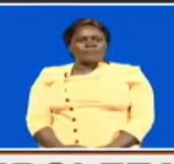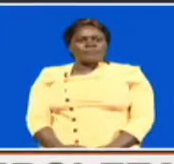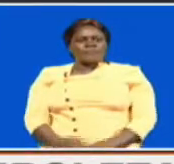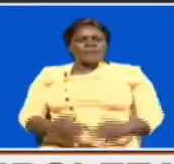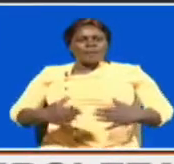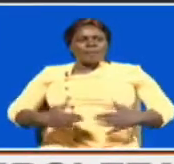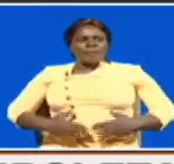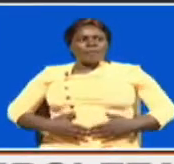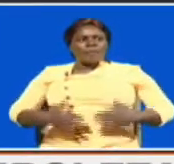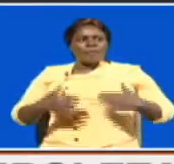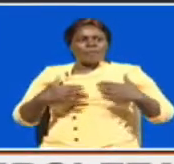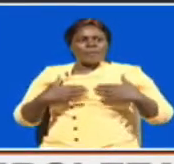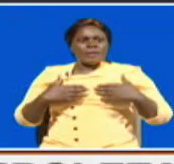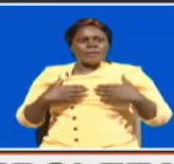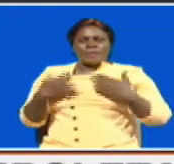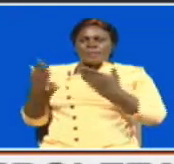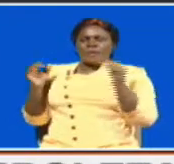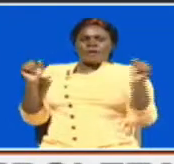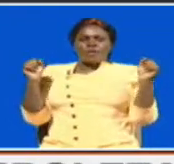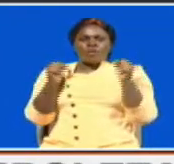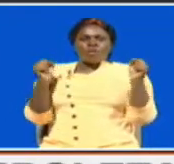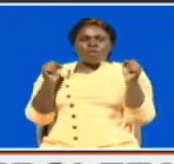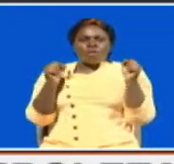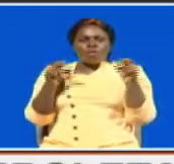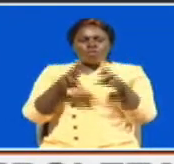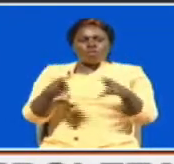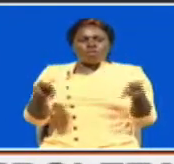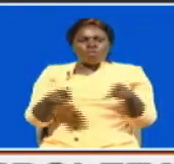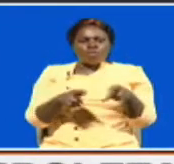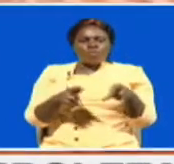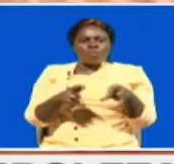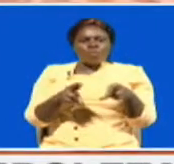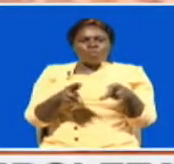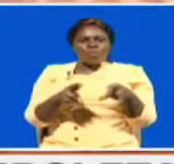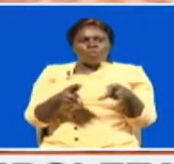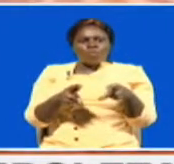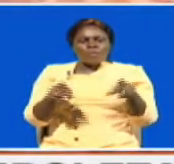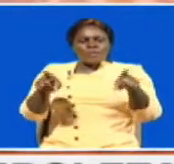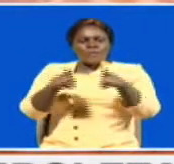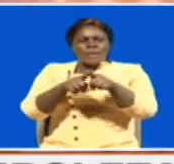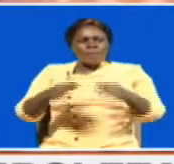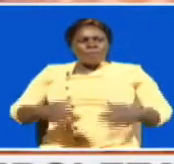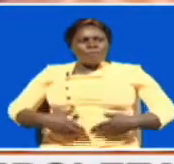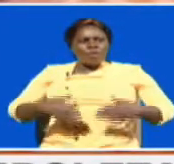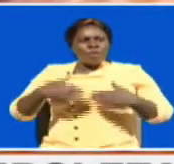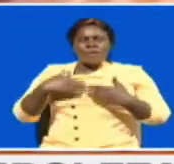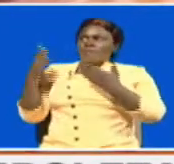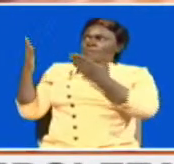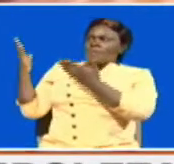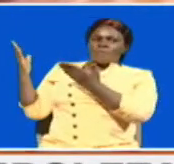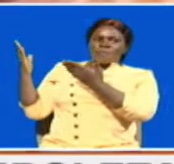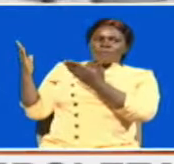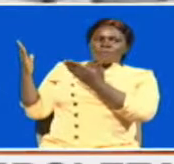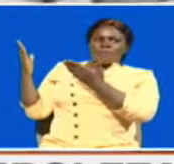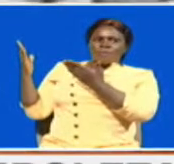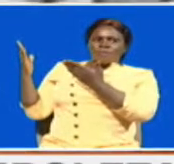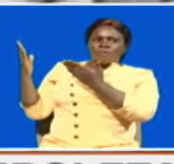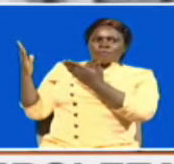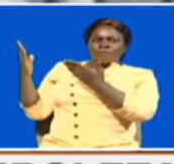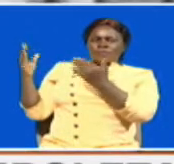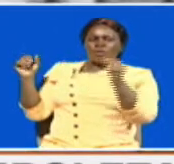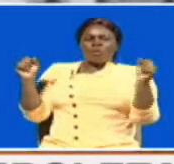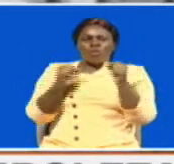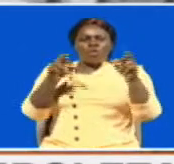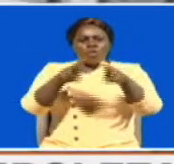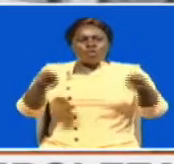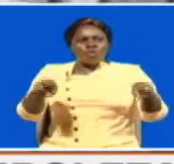Mwili wake Sean Cardovillis umehifadhiwa katika chumba cha kuhifadhia maiti, huku mwili wake Kibwana Onguso mwili wake ukihifadhiwa